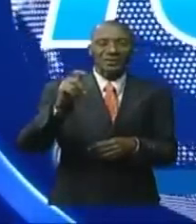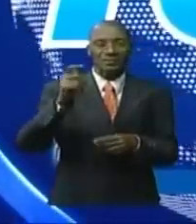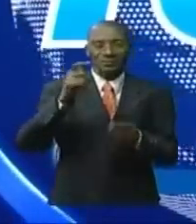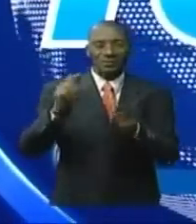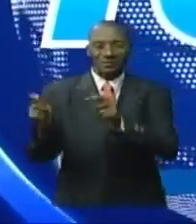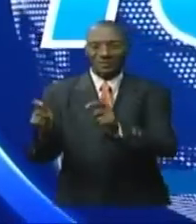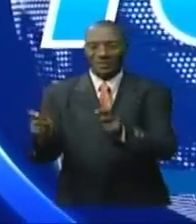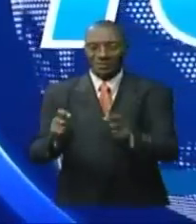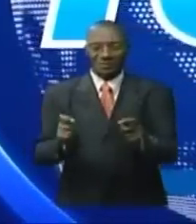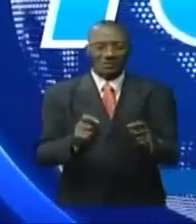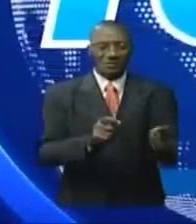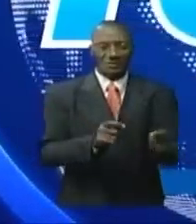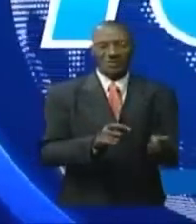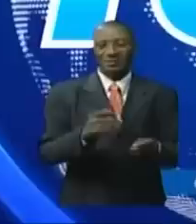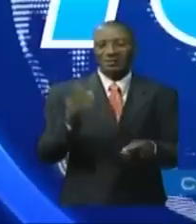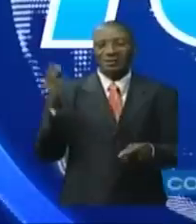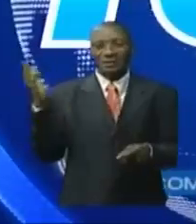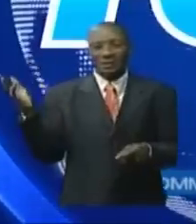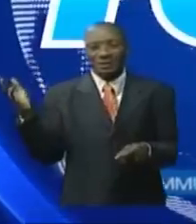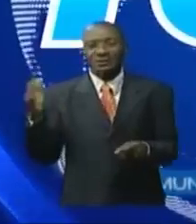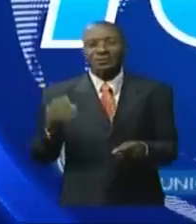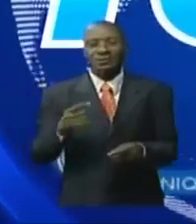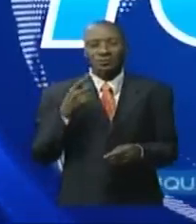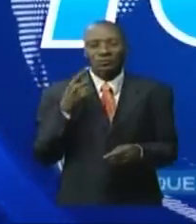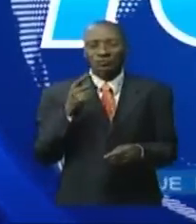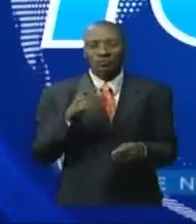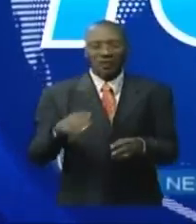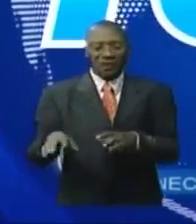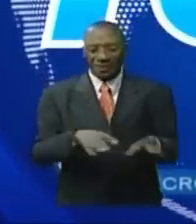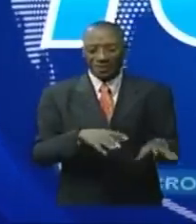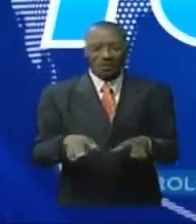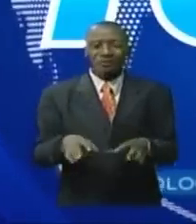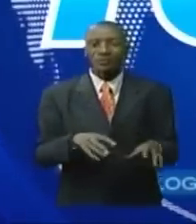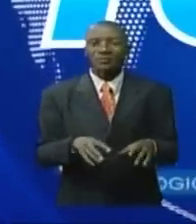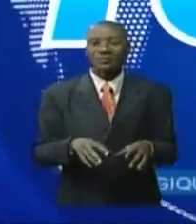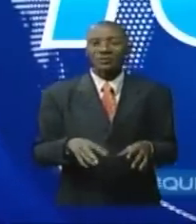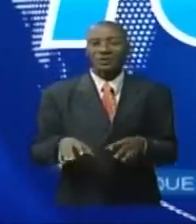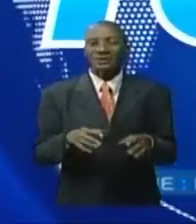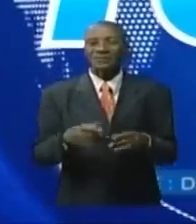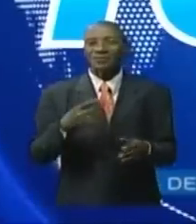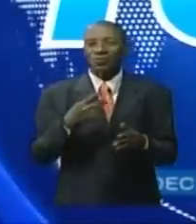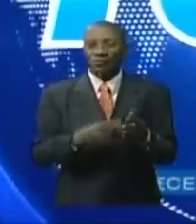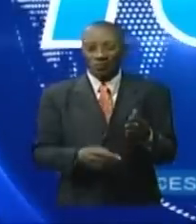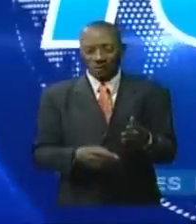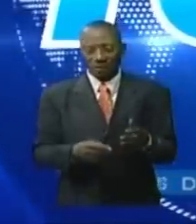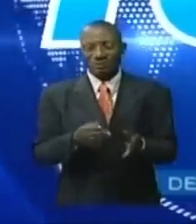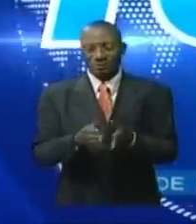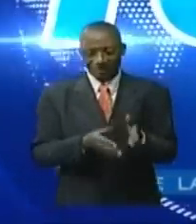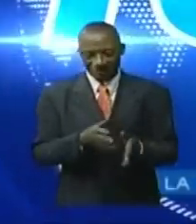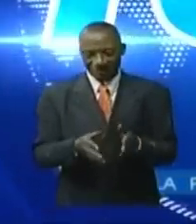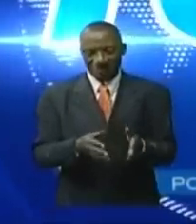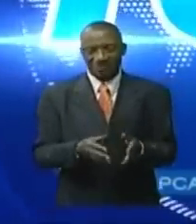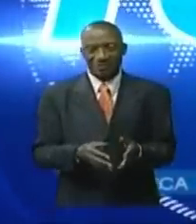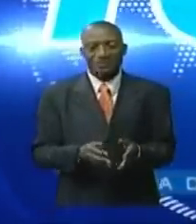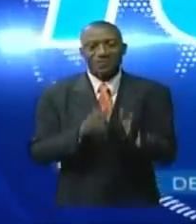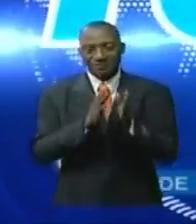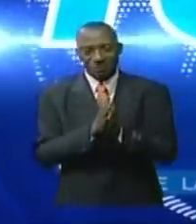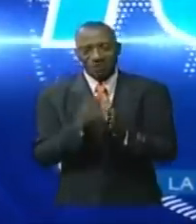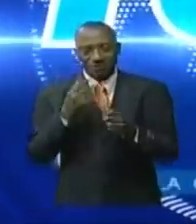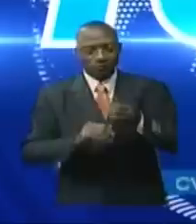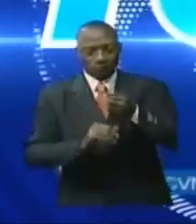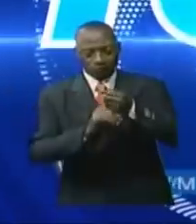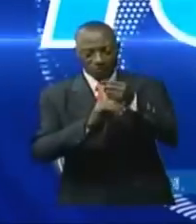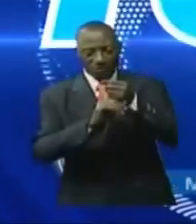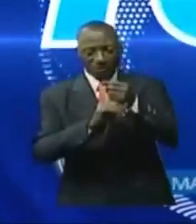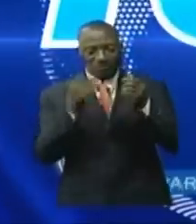désarmement poursuit ses consultations avec les forces vives pour la consolidation de la paix dans cette partie du territoire national. Ce